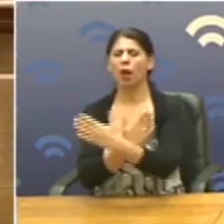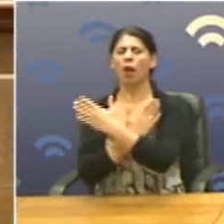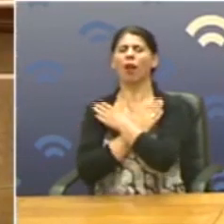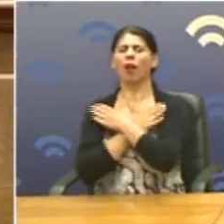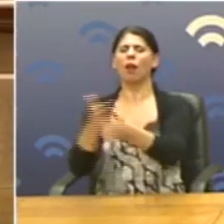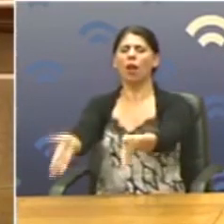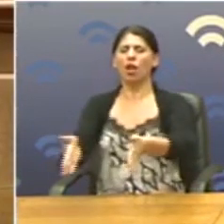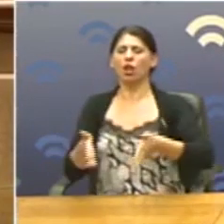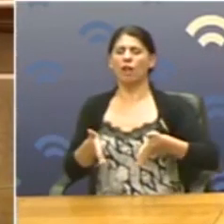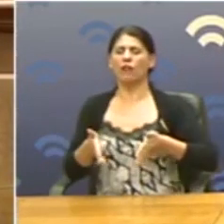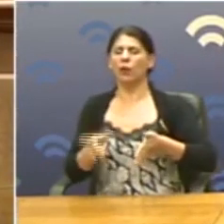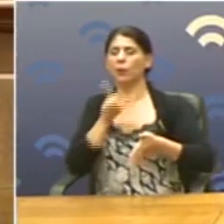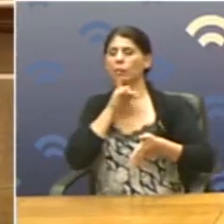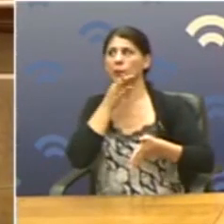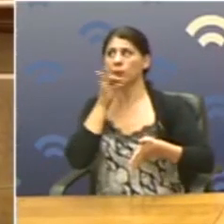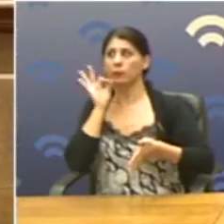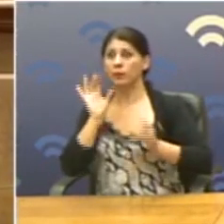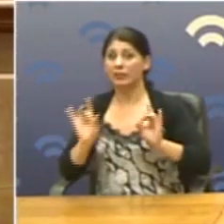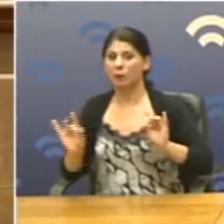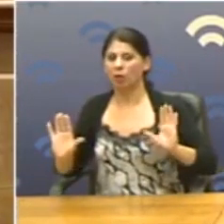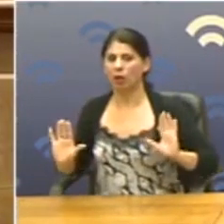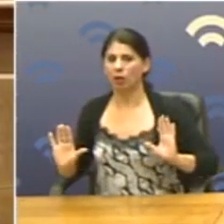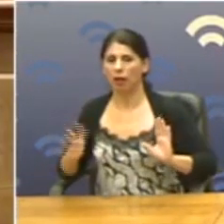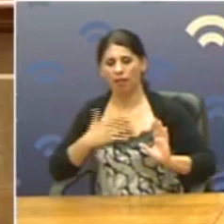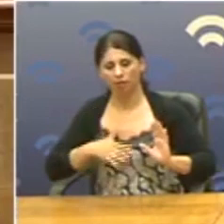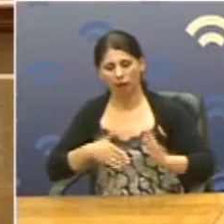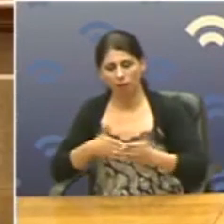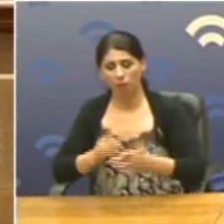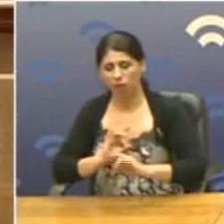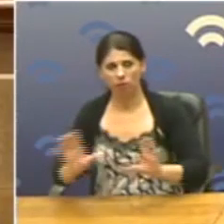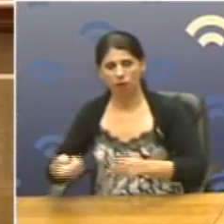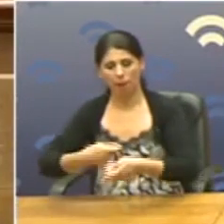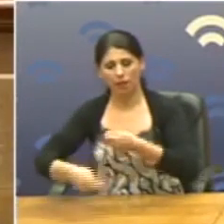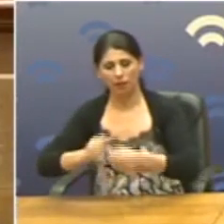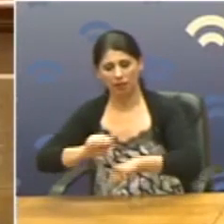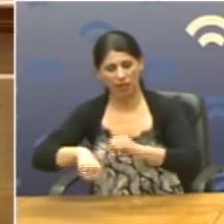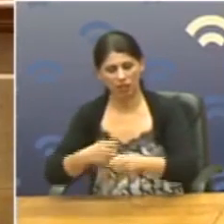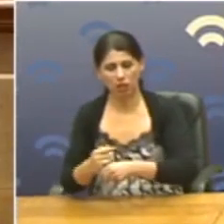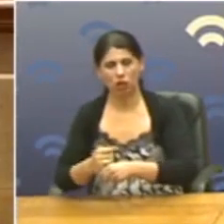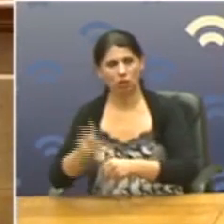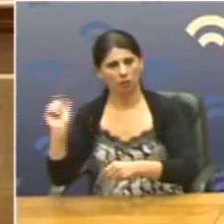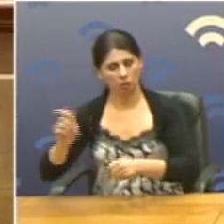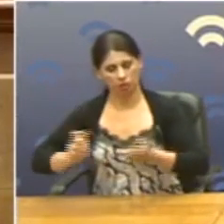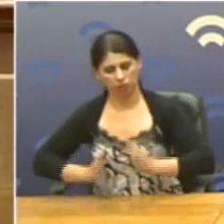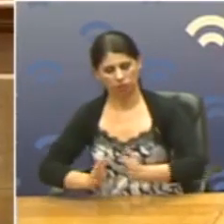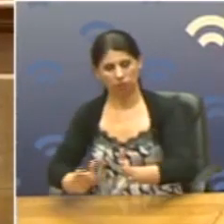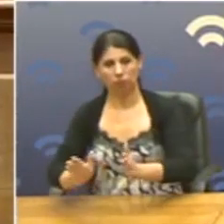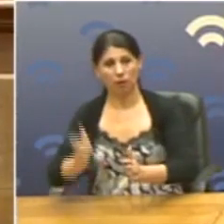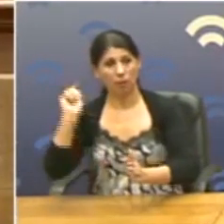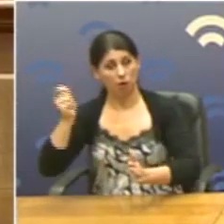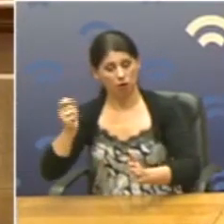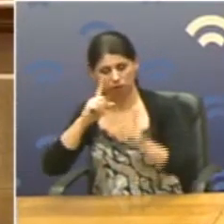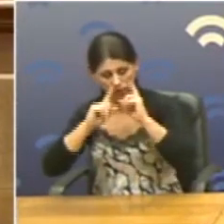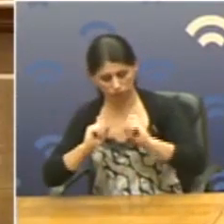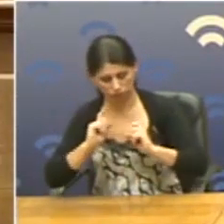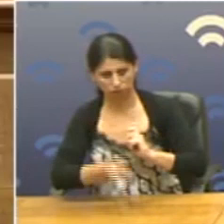χωρίς κανένα εμπόδιο η πολιτική που προωθεί την επιχειρηματική δραστηριότητα, η πολιτική που επιτάσσει πλήρως